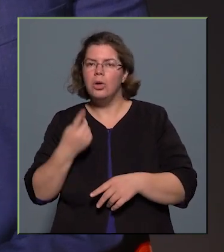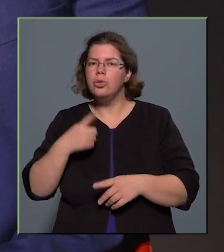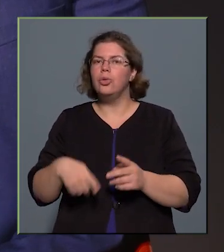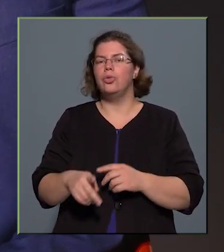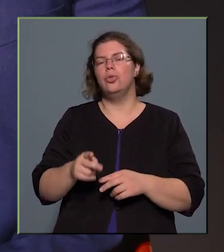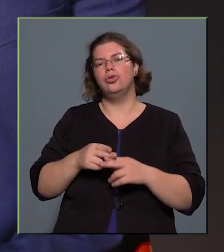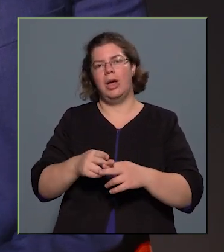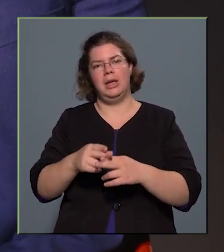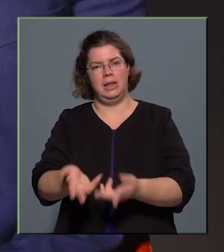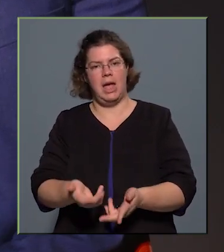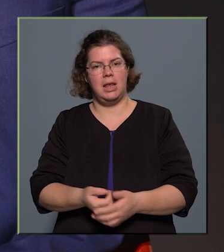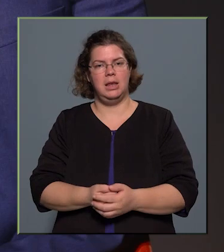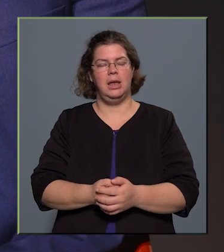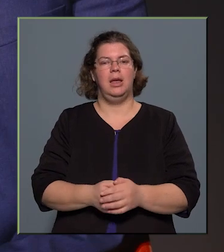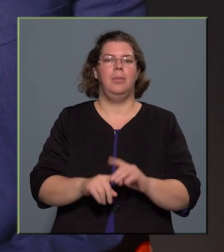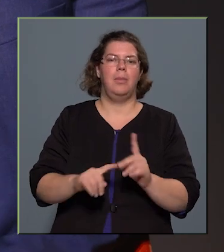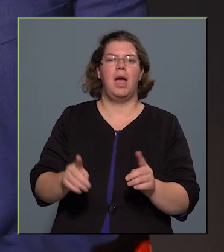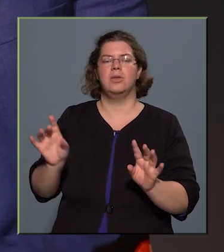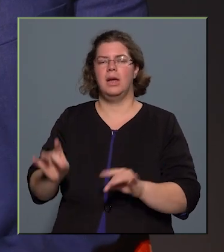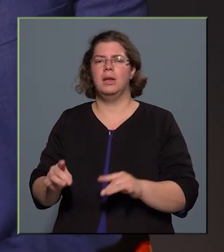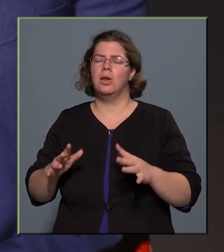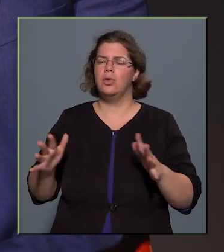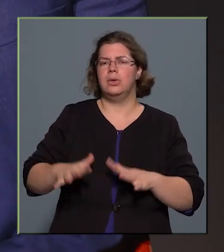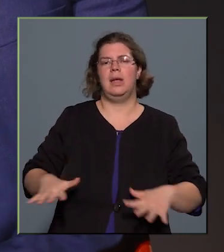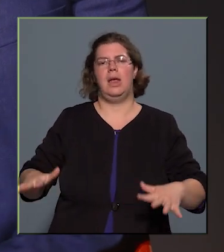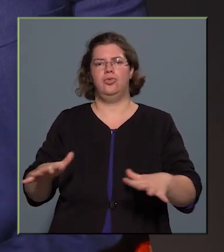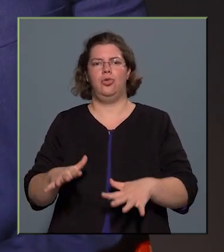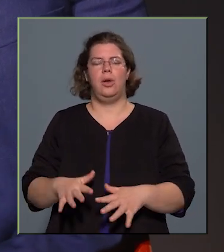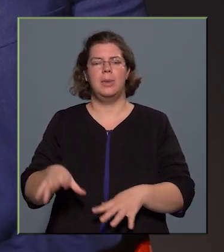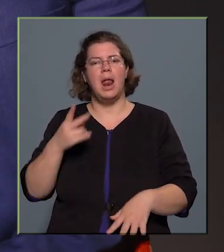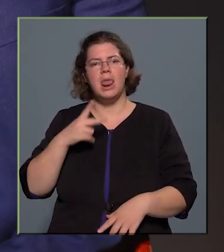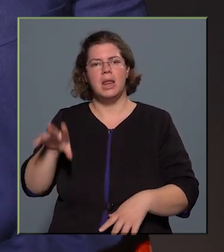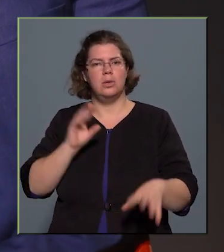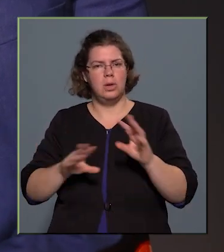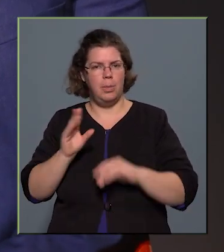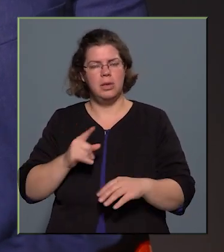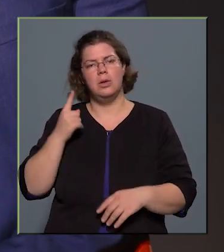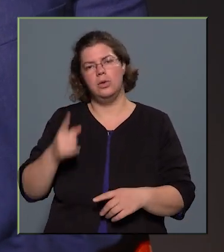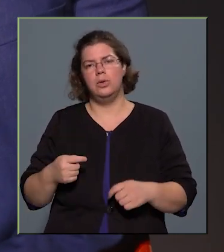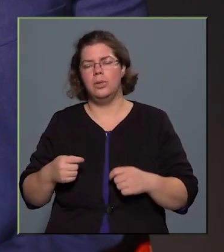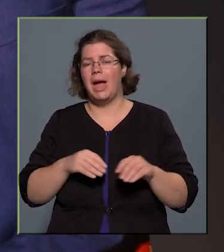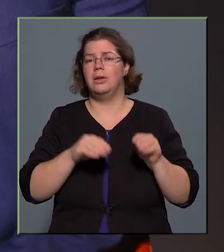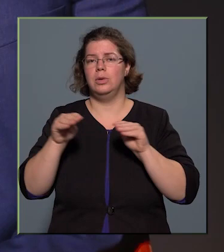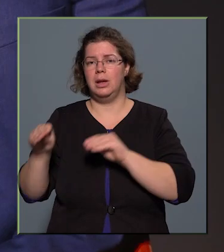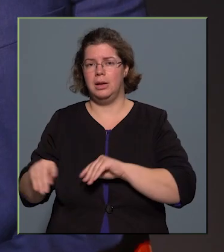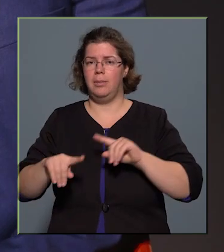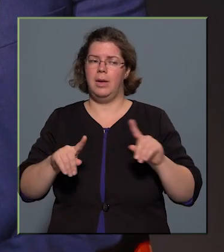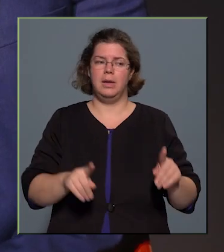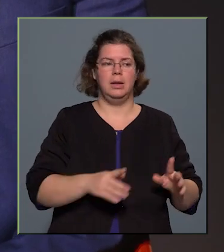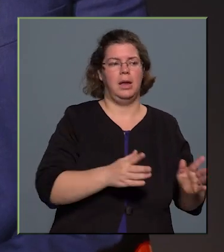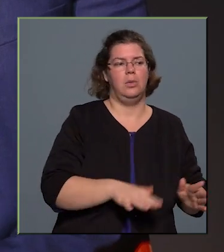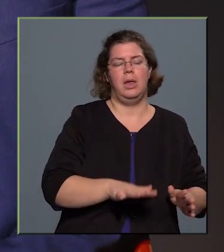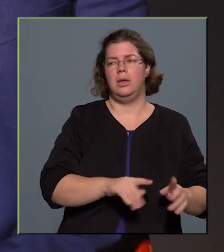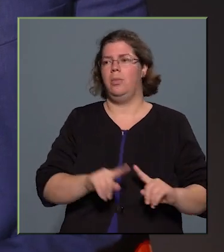ugye autóipari, illetve egyéb cégeket is, az, hogy nagyon széles körben látunk tapasztalatot, tudunk átültetni egyik területről a másik területre is